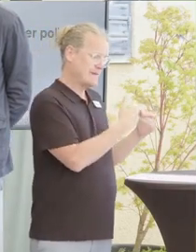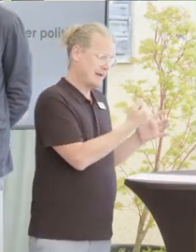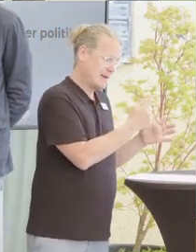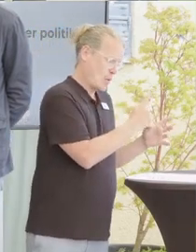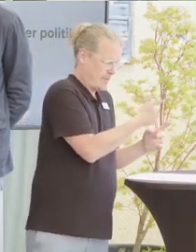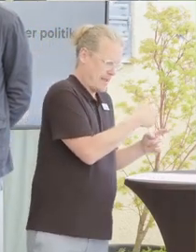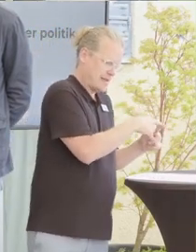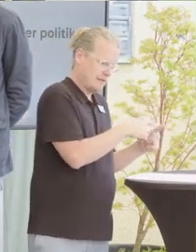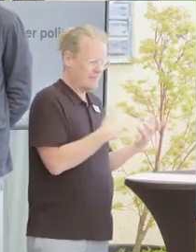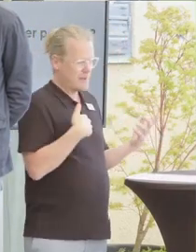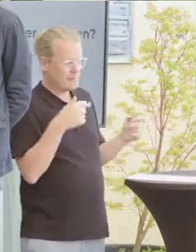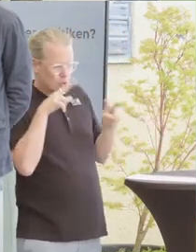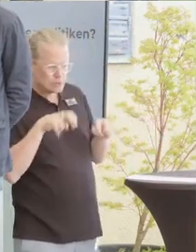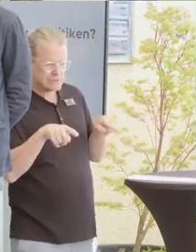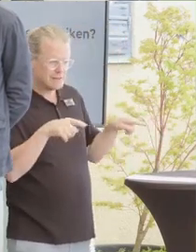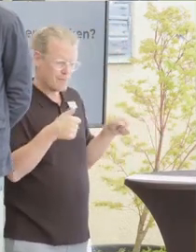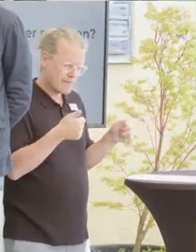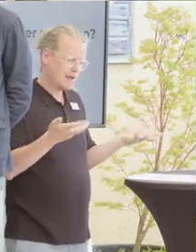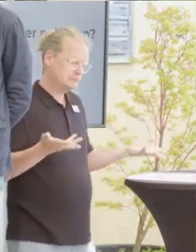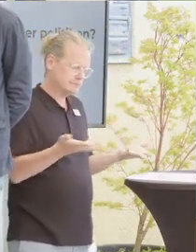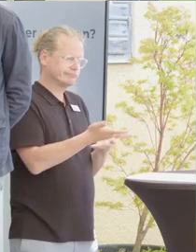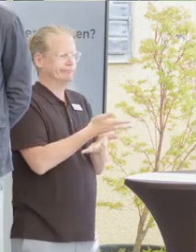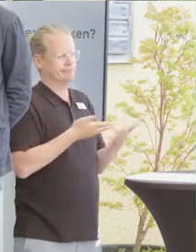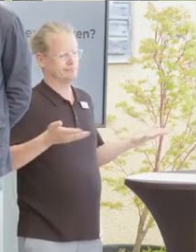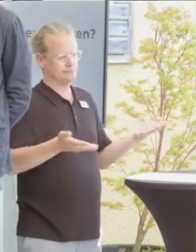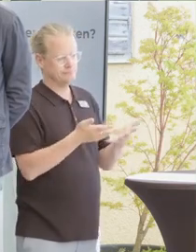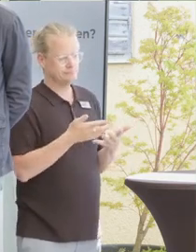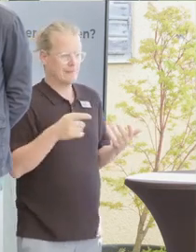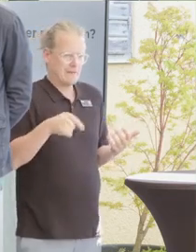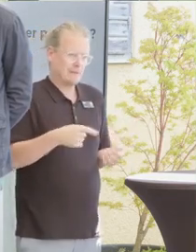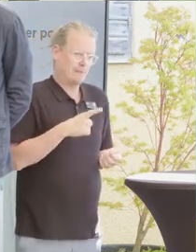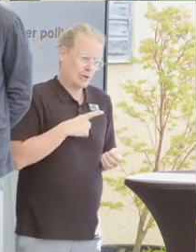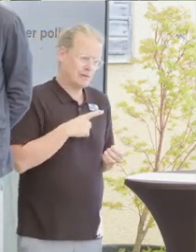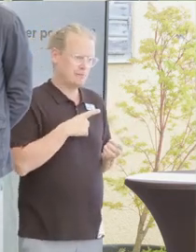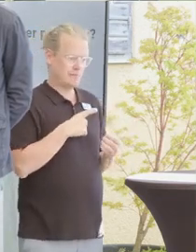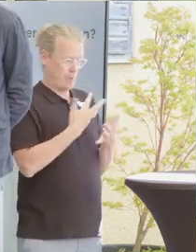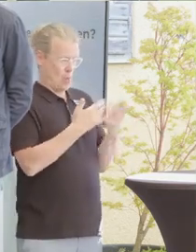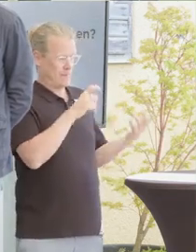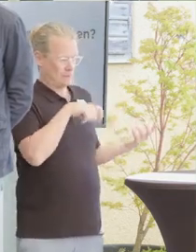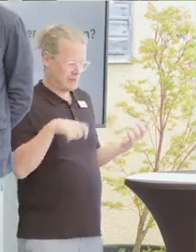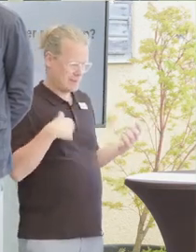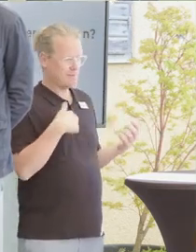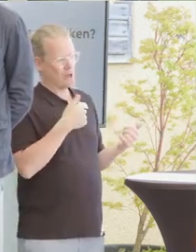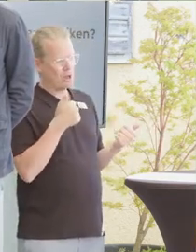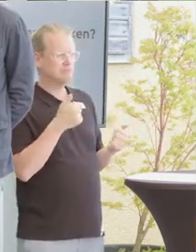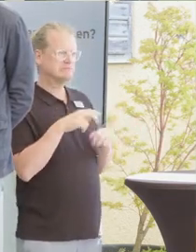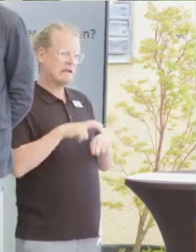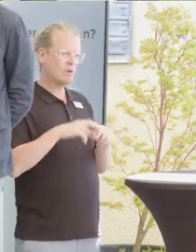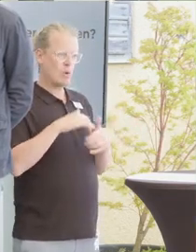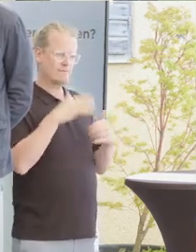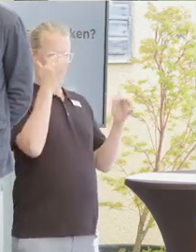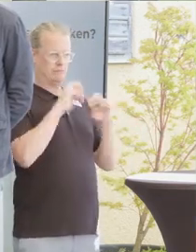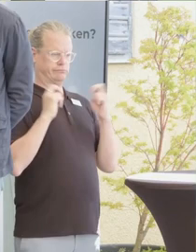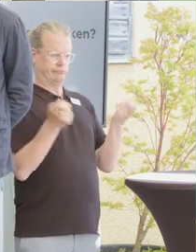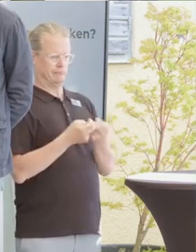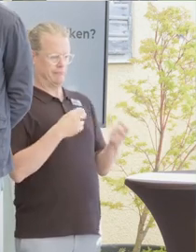tänka tillsammans. Och det är krävande och det är väldigt många personer som behöver in. Men för att komma framåt så behöver vi kombinera de här